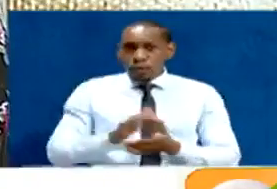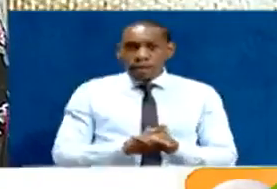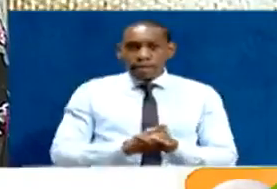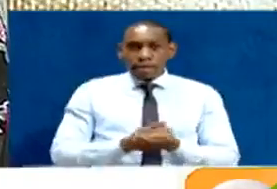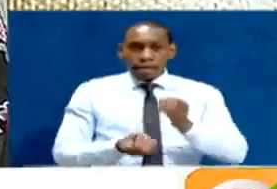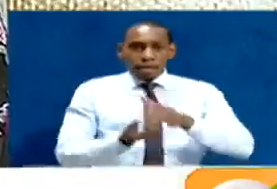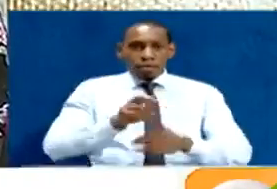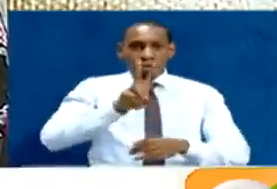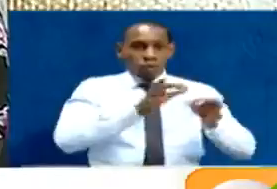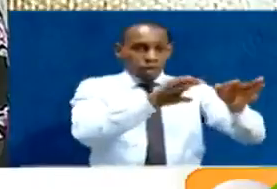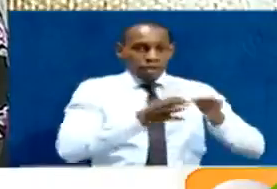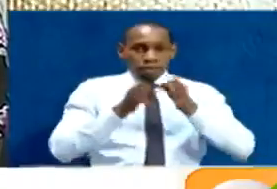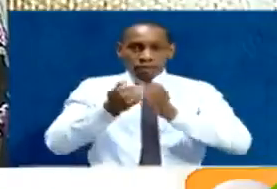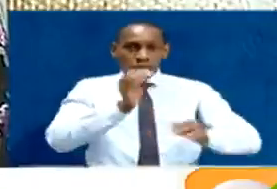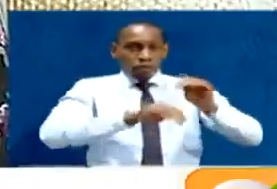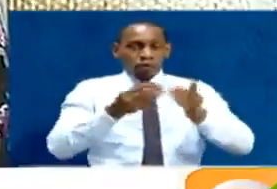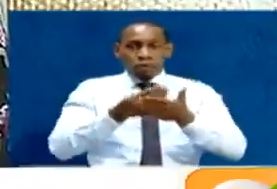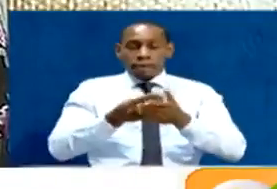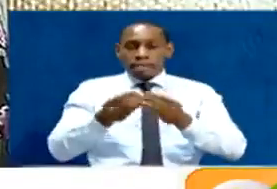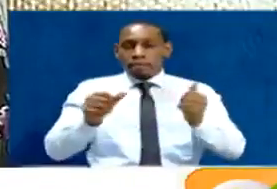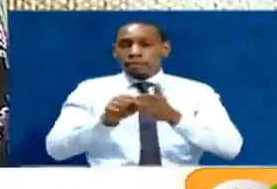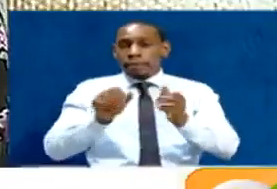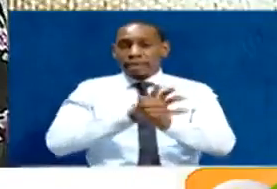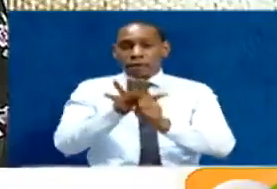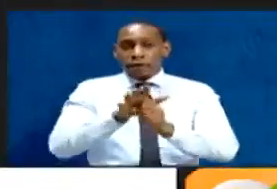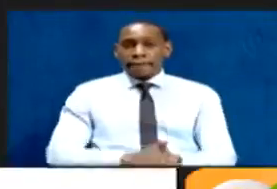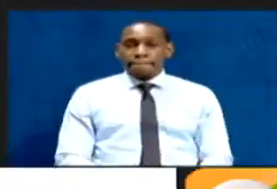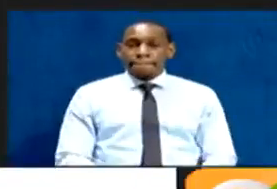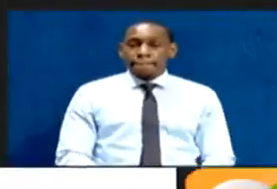kwa akaunti mbili za kuchangisha fedha za kupambana na corona.